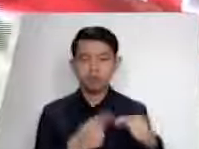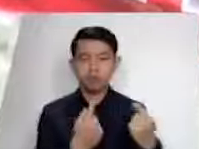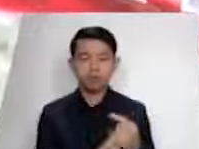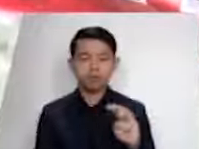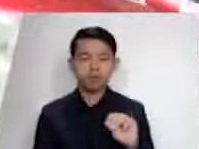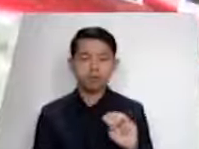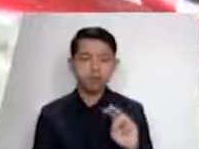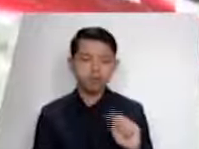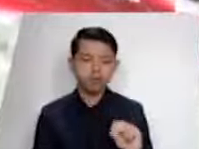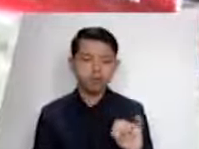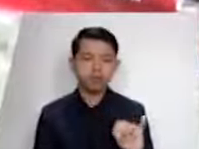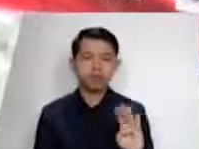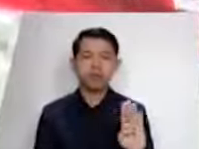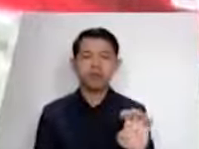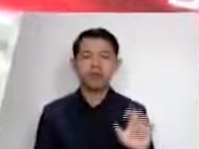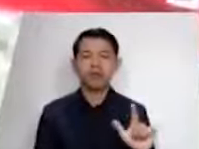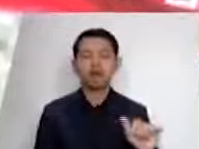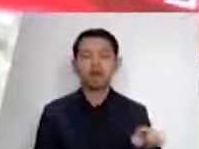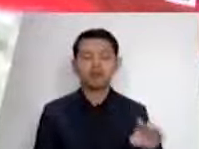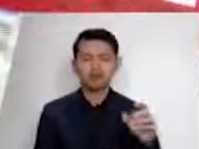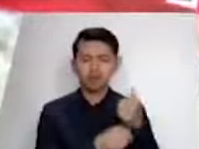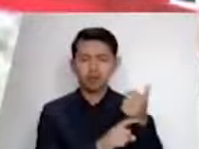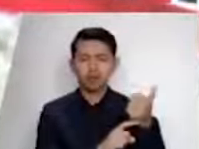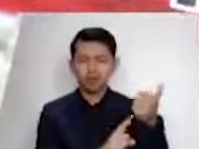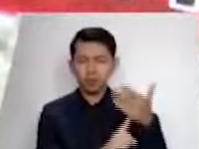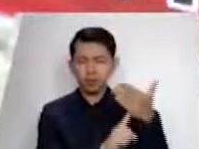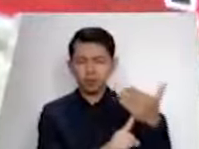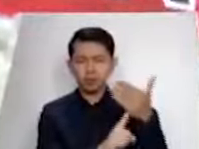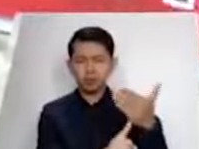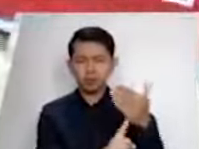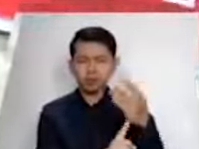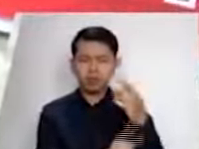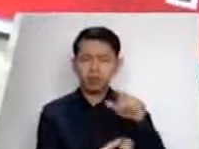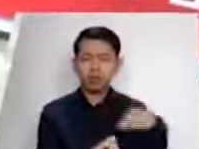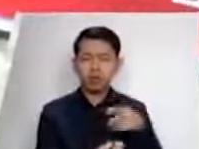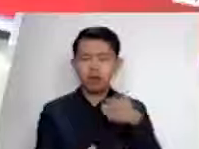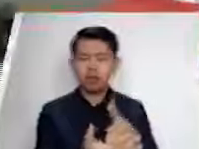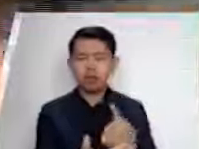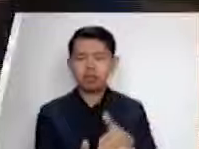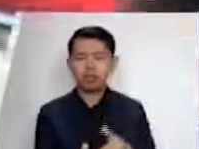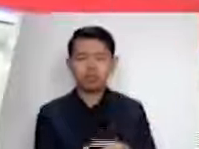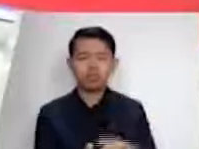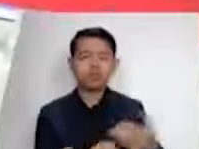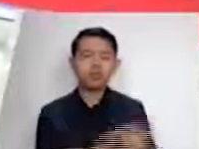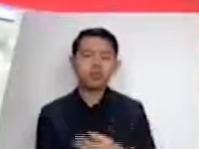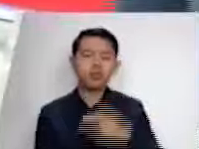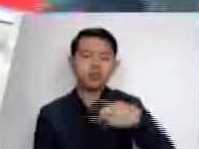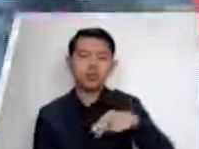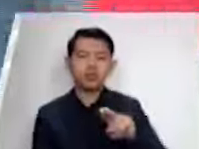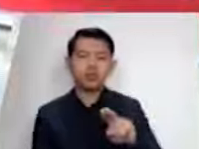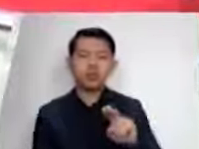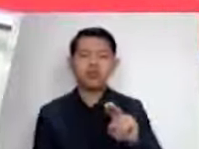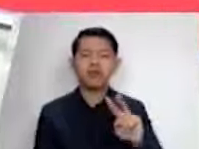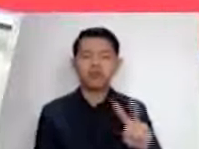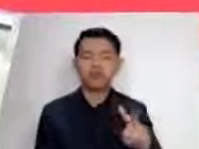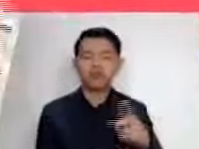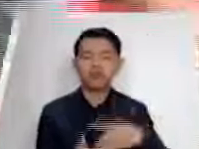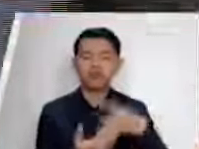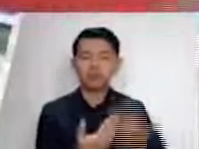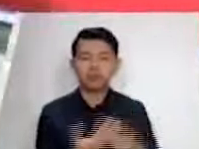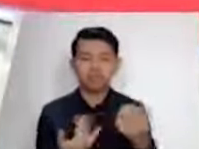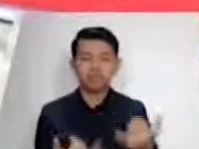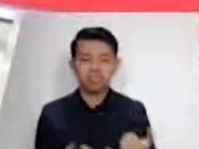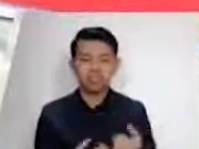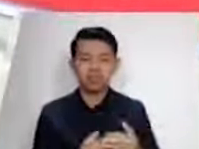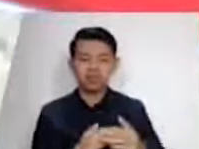protesta laban sa ilang provision ng PUV Modernization Program. Sa mga oras ito, Tony, ay barado yung kabilang